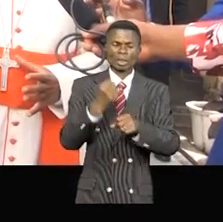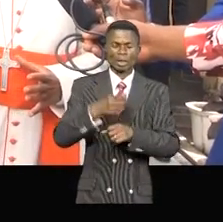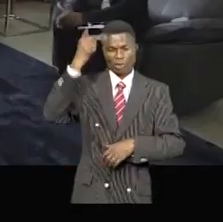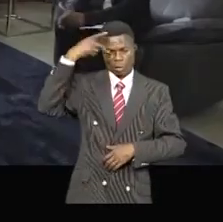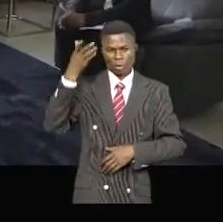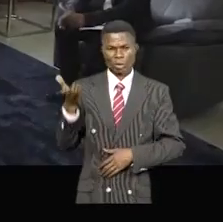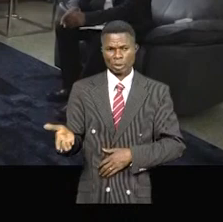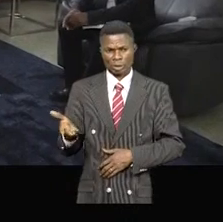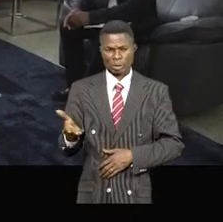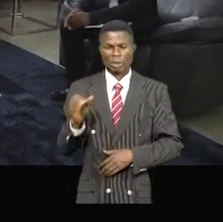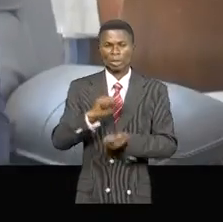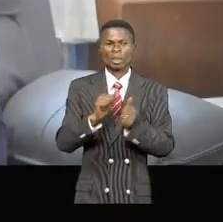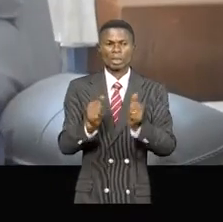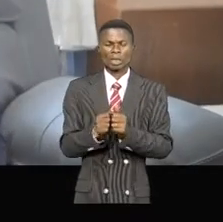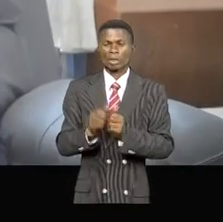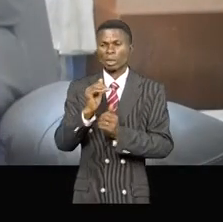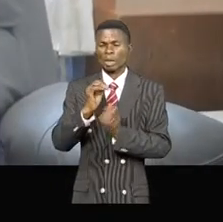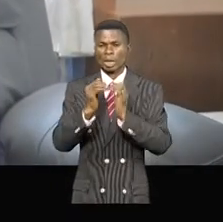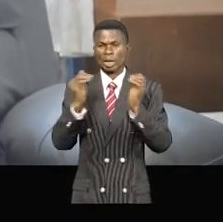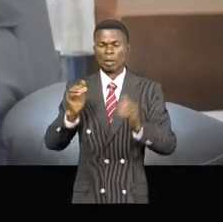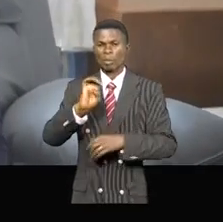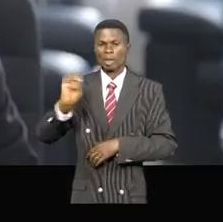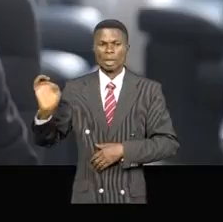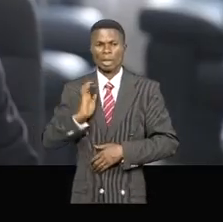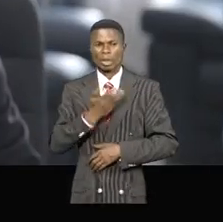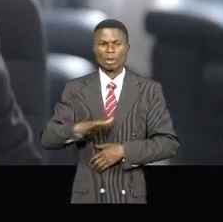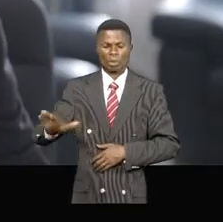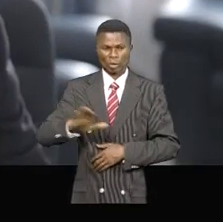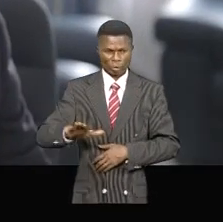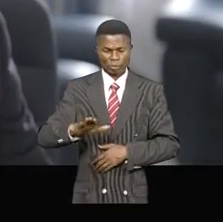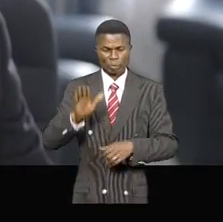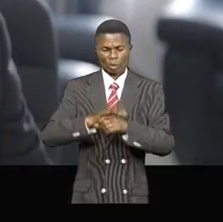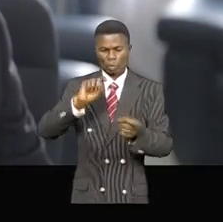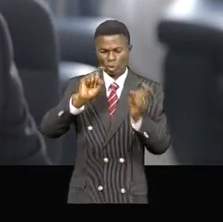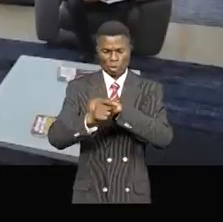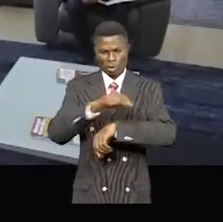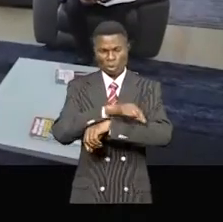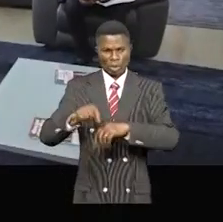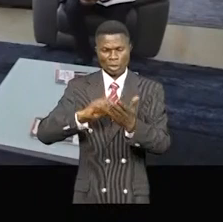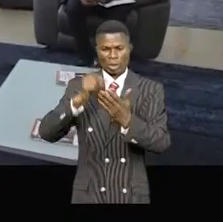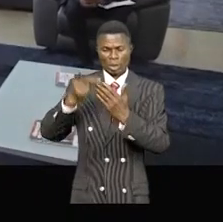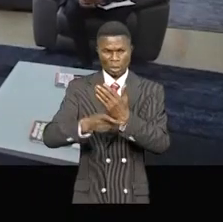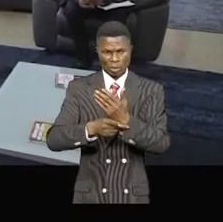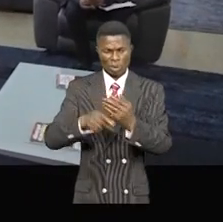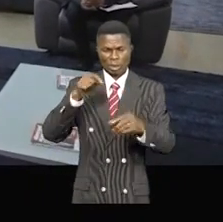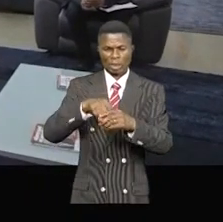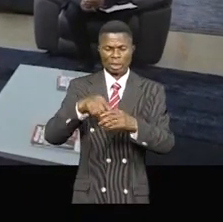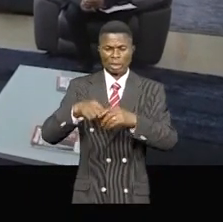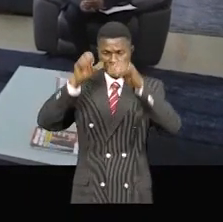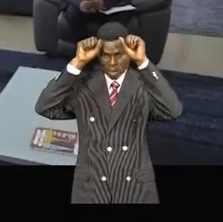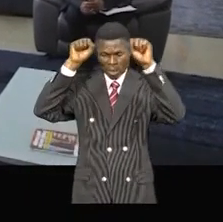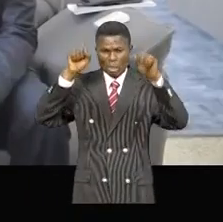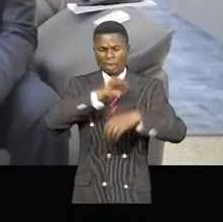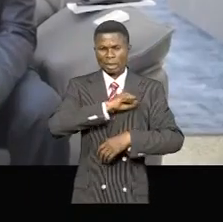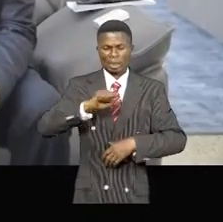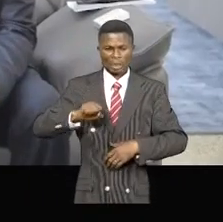politique. La question de la sécurité à l'est du pays, les différentes réformes inscrites dans les programmes du mandat du président de la Chambre haute